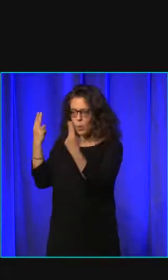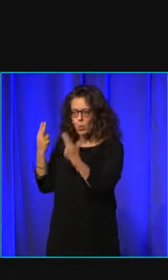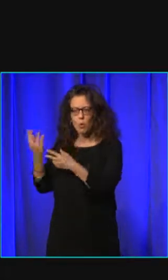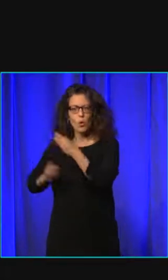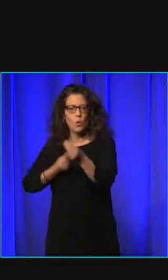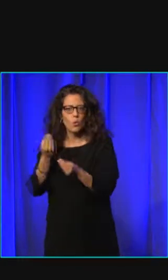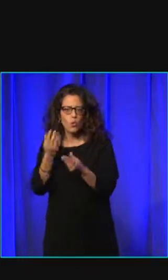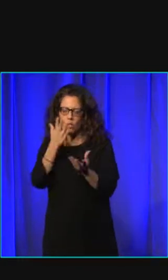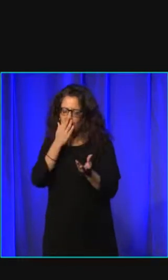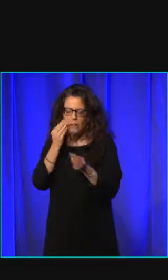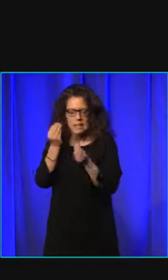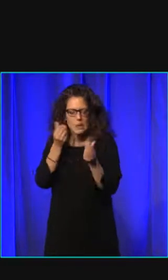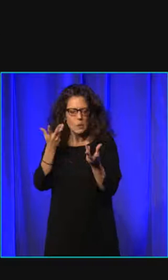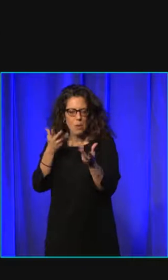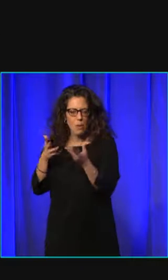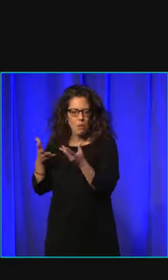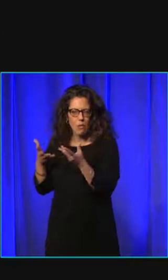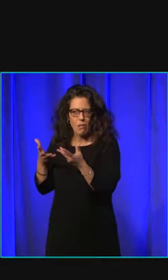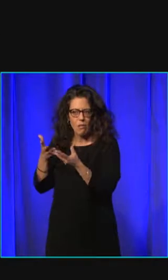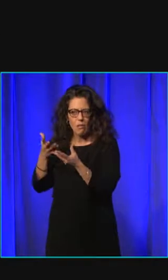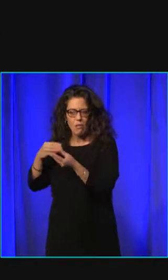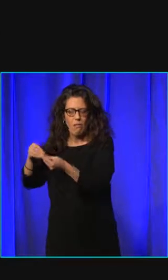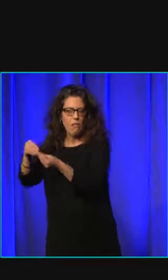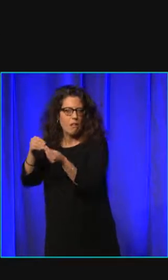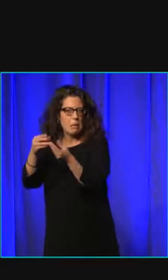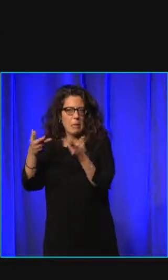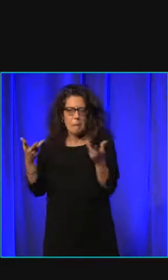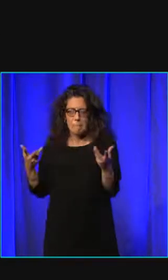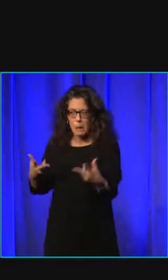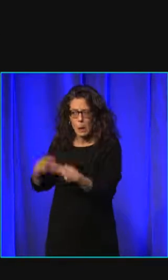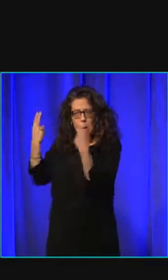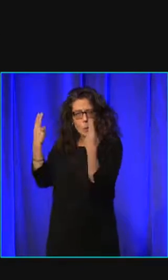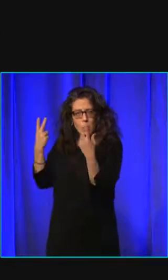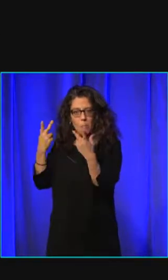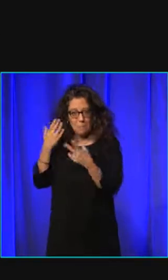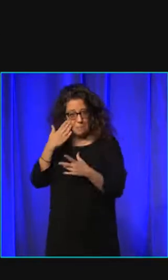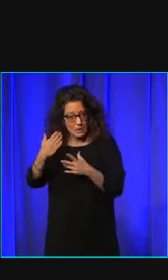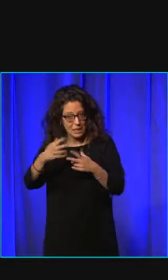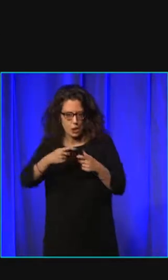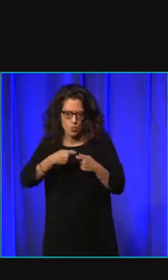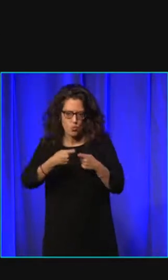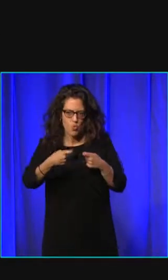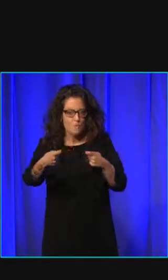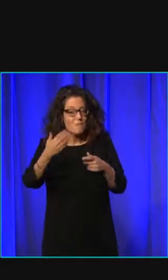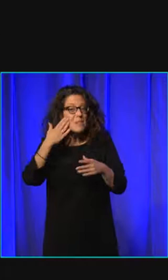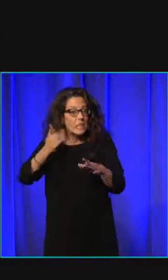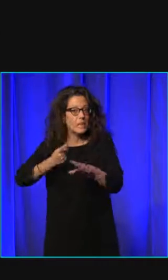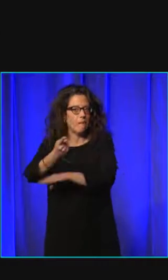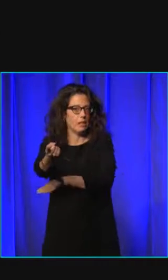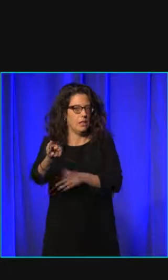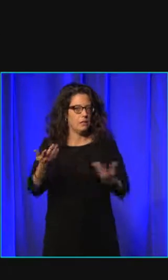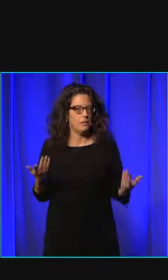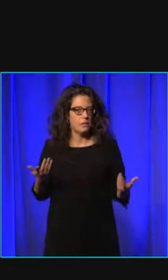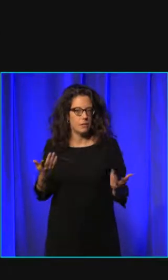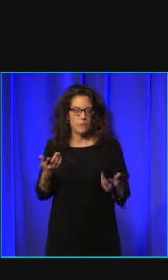de sensations périphériques, est momentané ou plus définitif, et s'il est définitif,